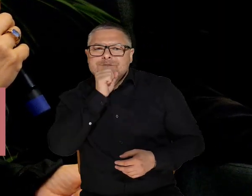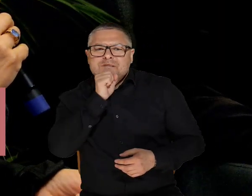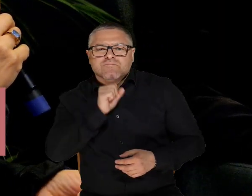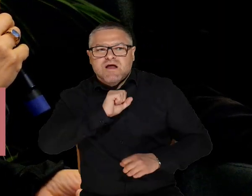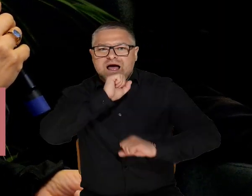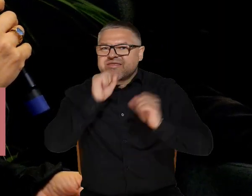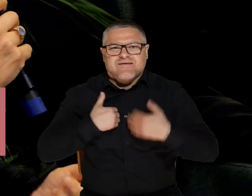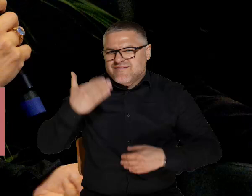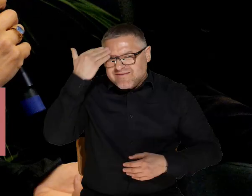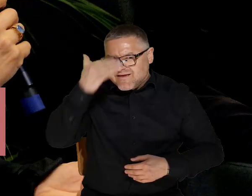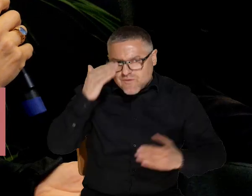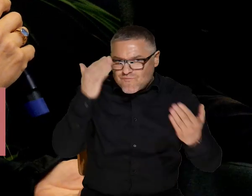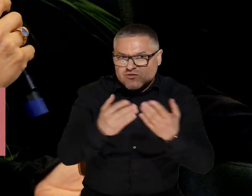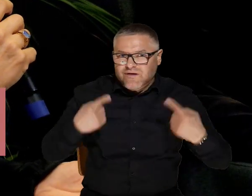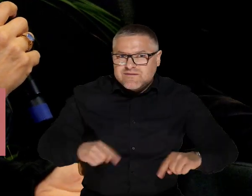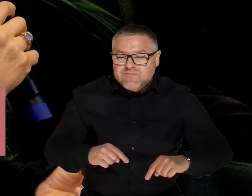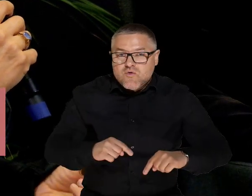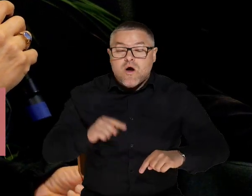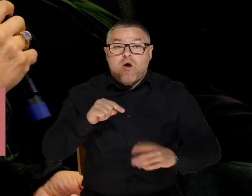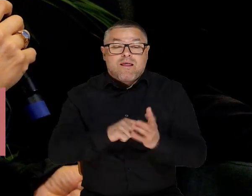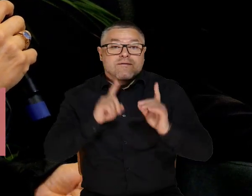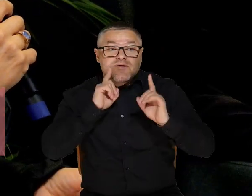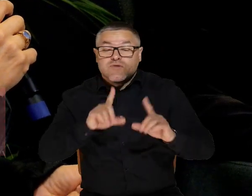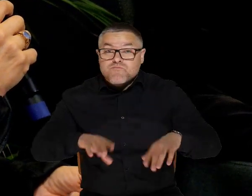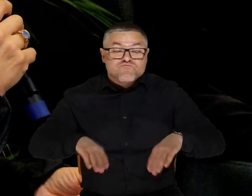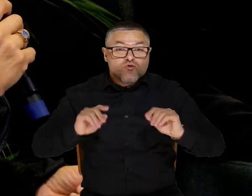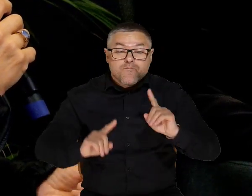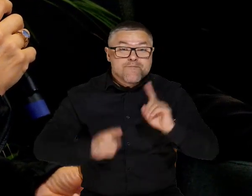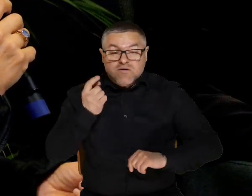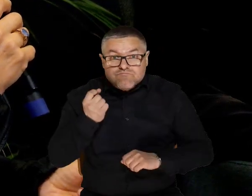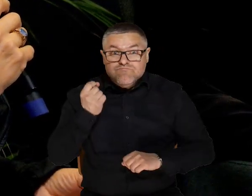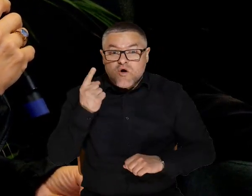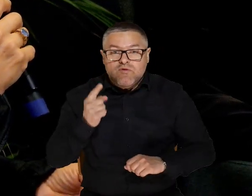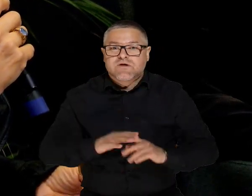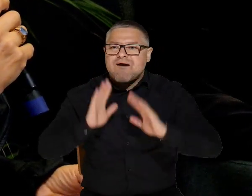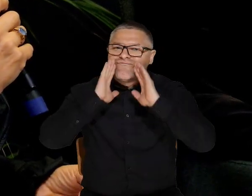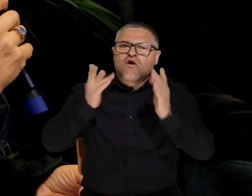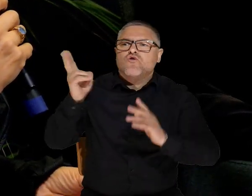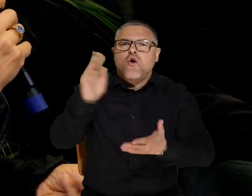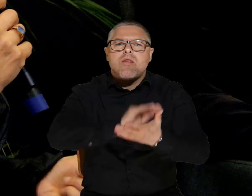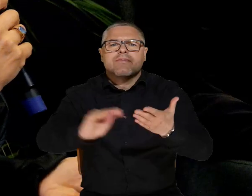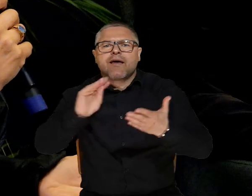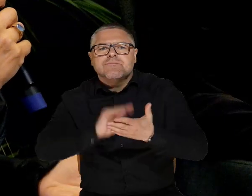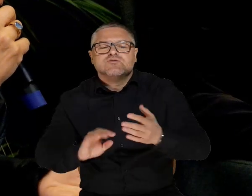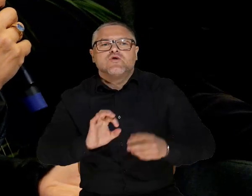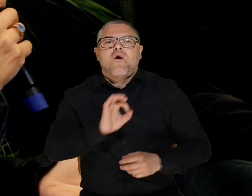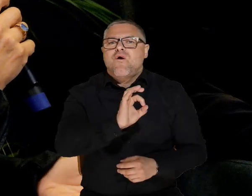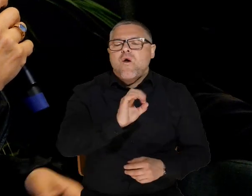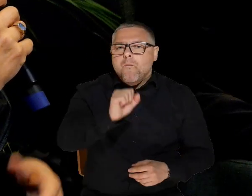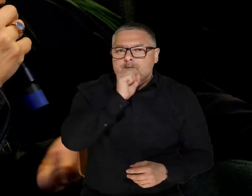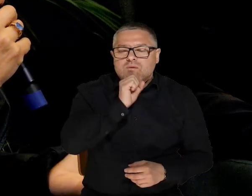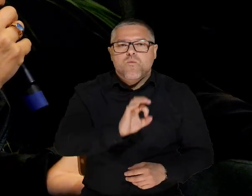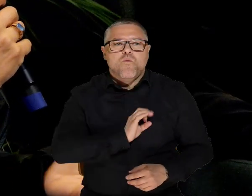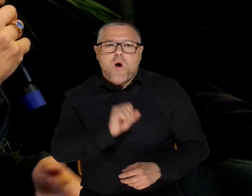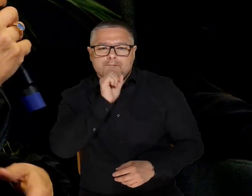nie poznałam. Nie wiem, być może impulsem, tak naprawdę pierwszym impulsem było to, że na Facebooku ktoś napisał o jakiejś swojej babci, że